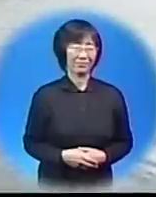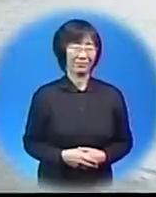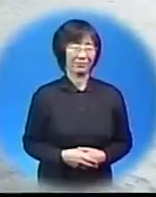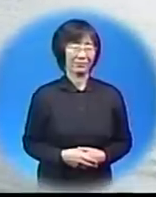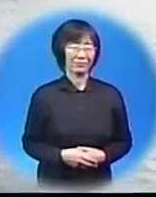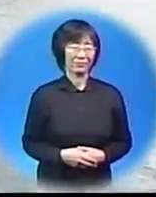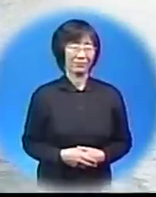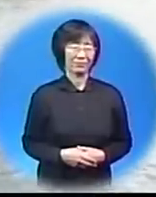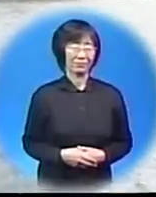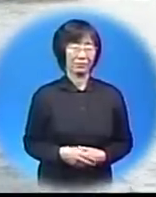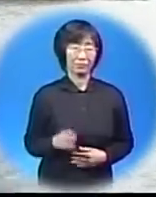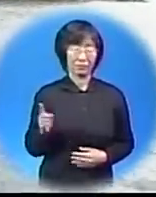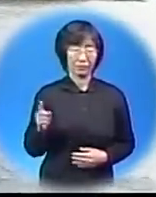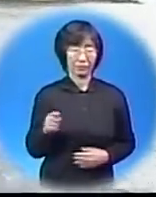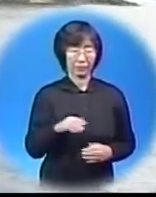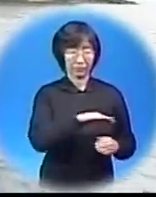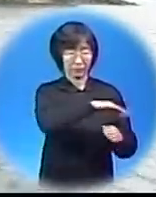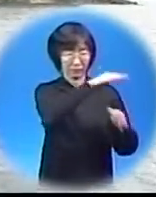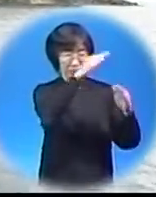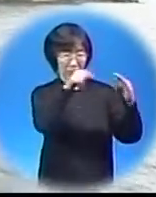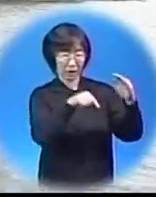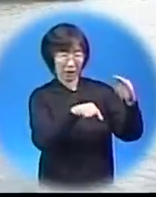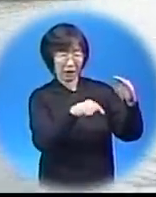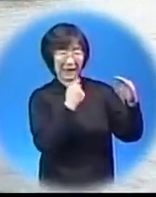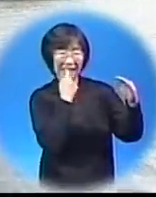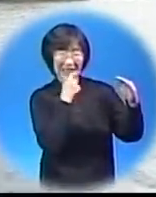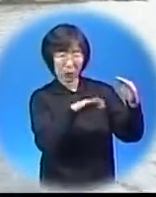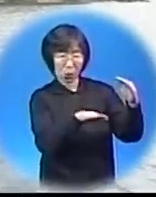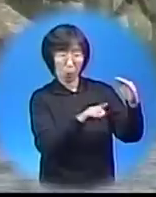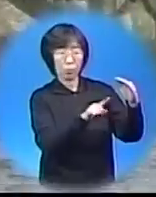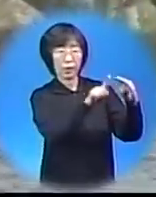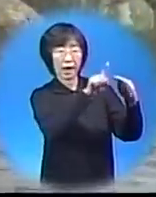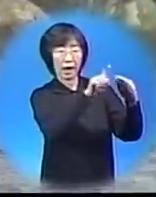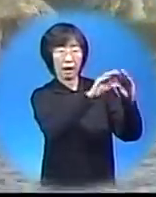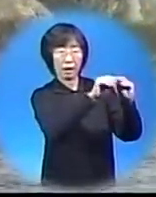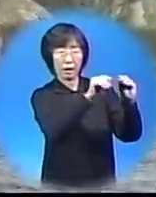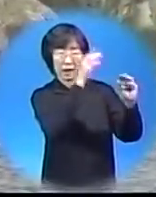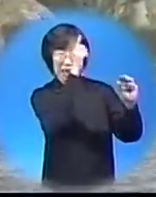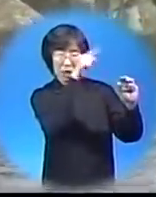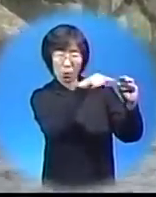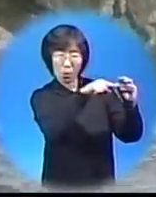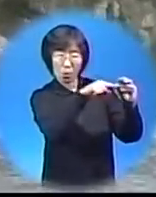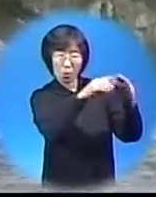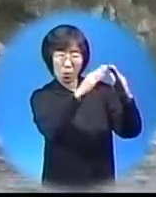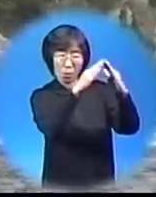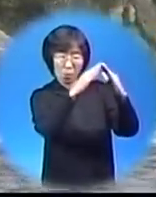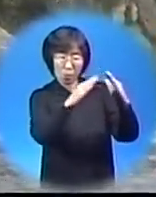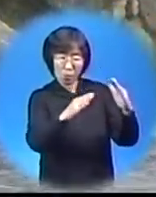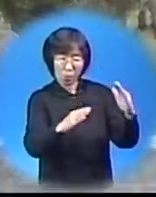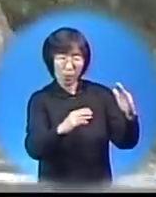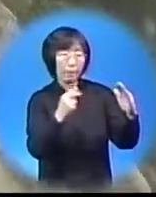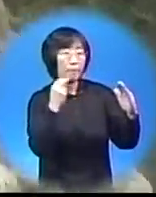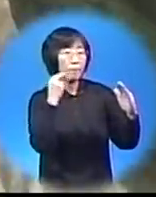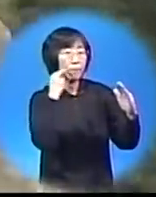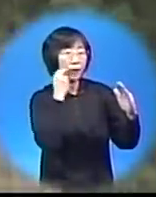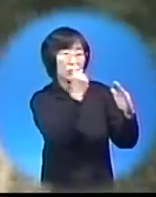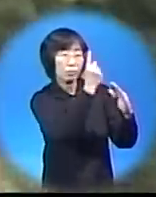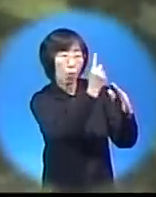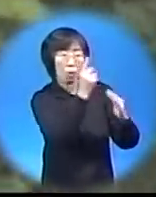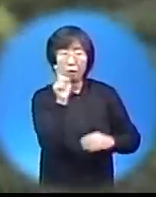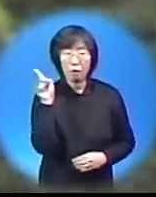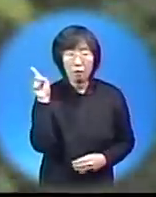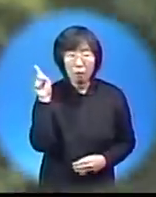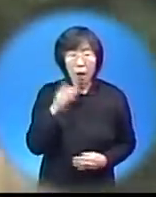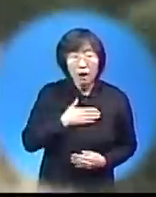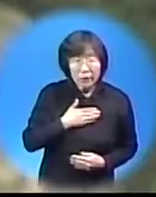内、下が白っぽくて上が黄土色、三角の岩に松の木、大竹生えているのお分かりでしょう